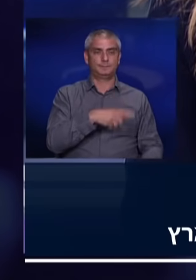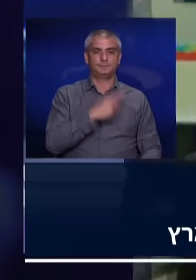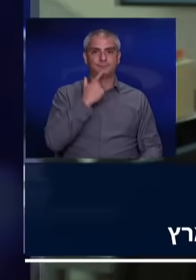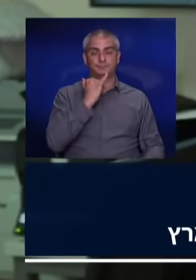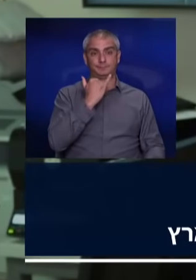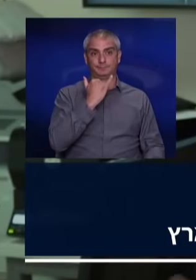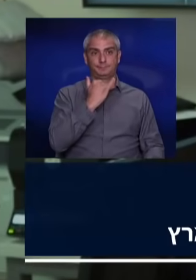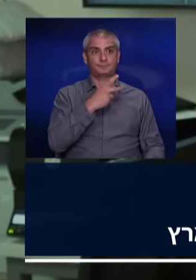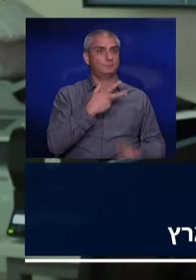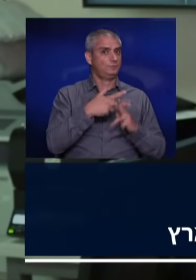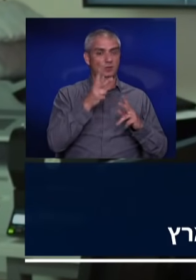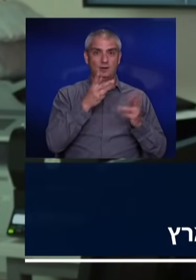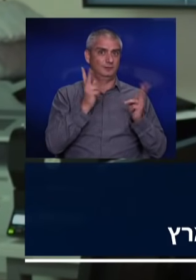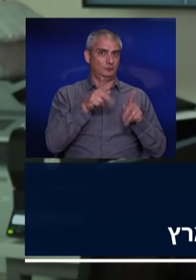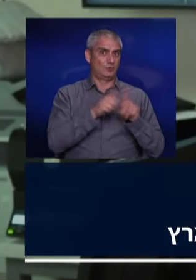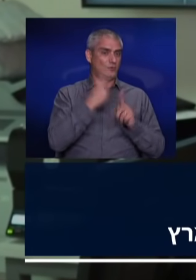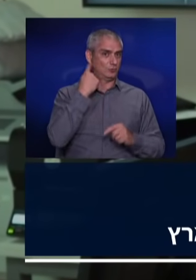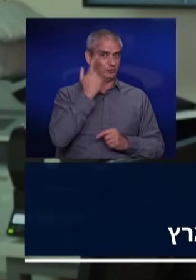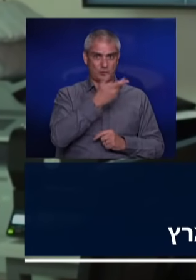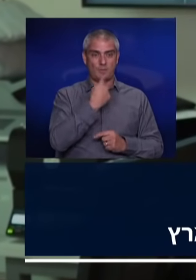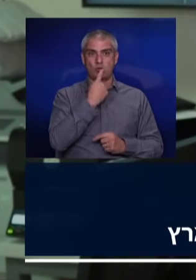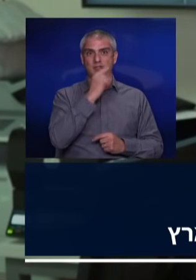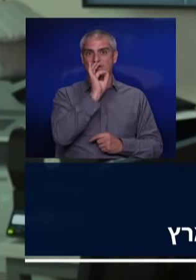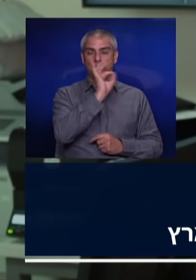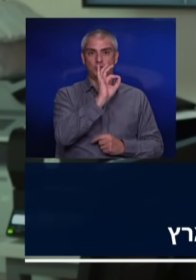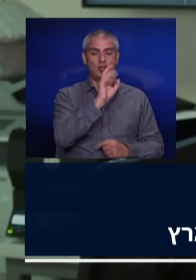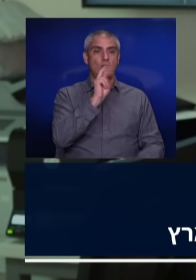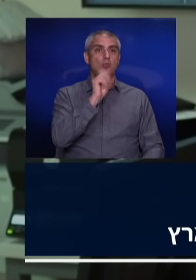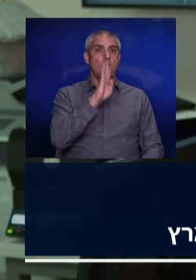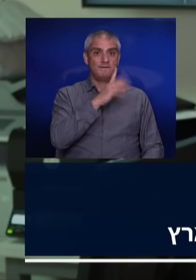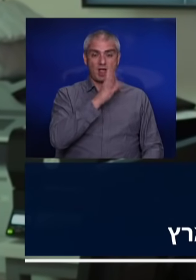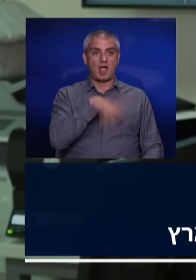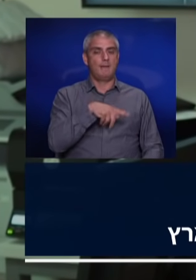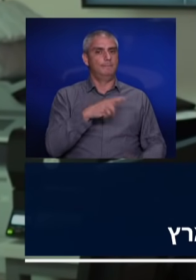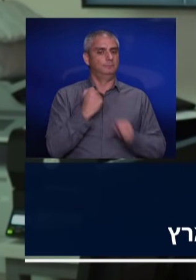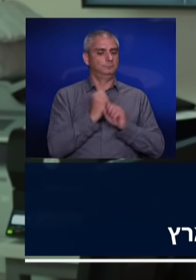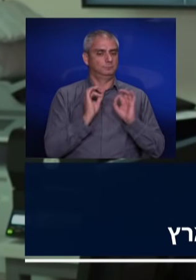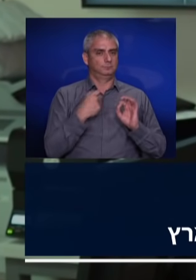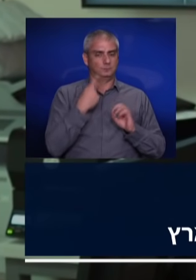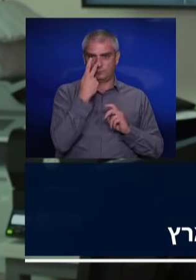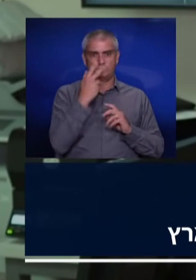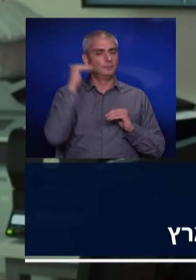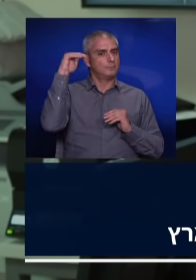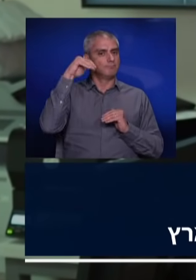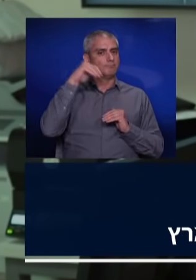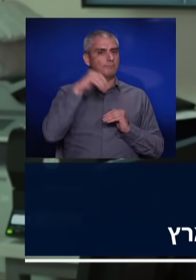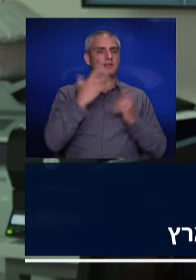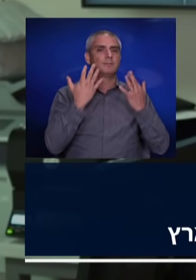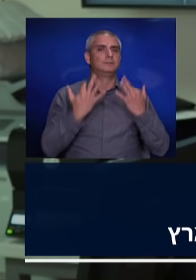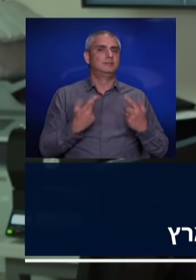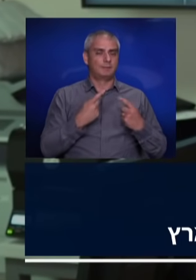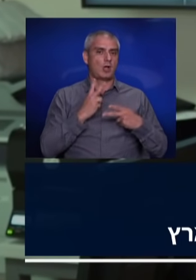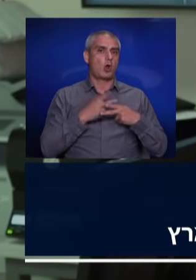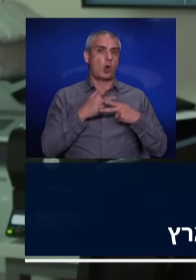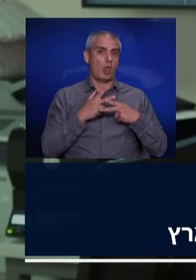כן, מיכל, לא רק תרחישים כמו ששמענו בדיווח של נוב, אלא גם בפועל אנחנו רואים ירידה במספר